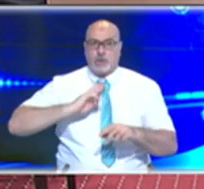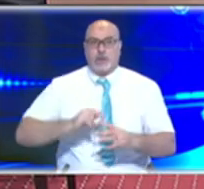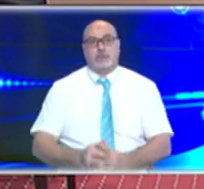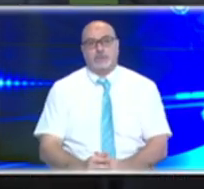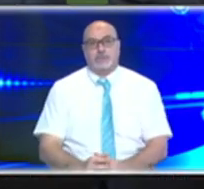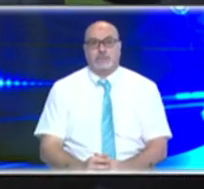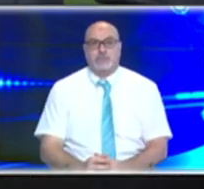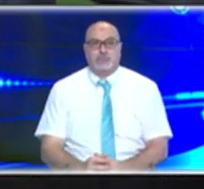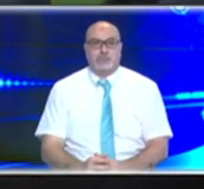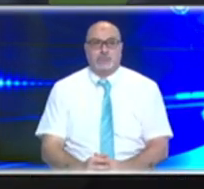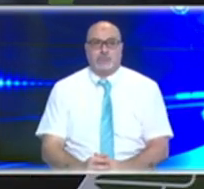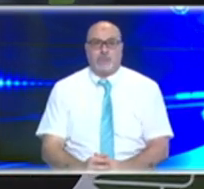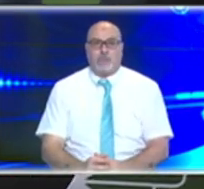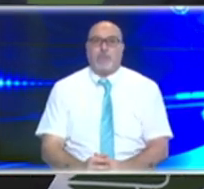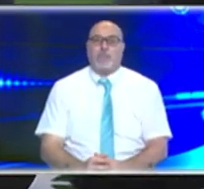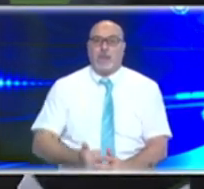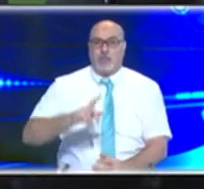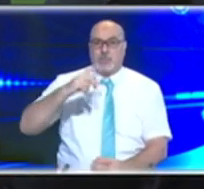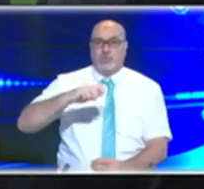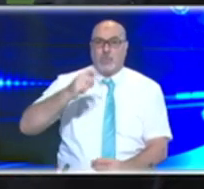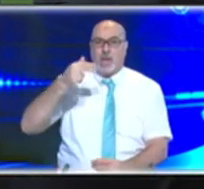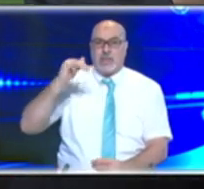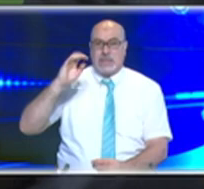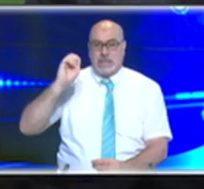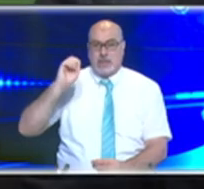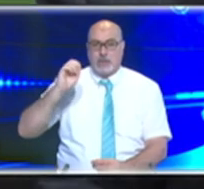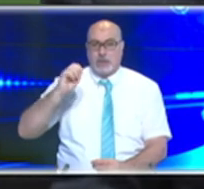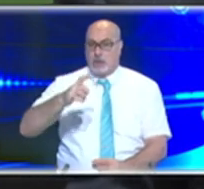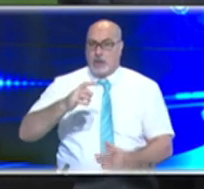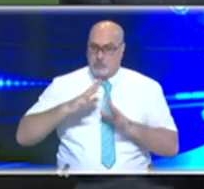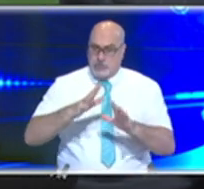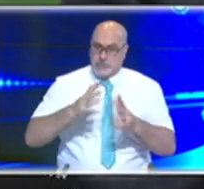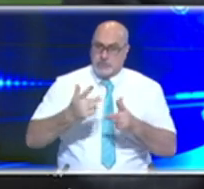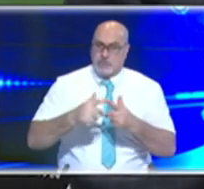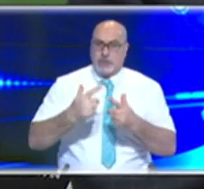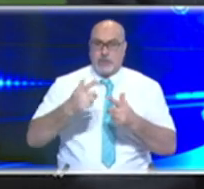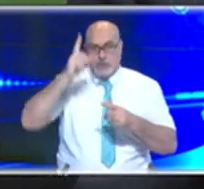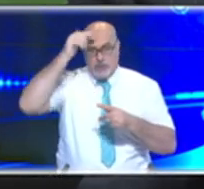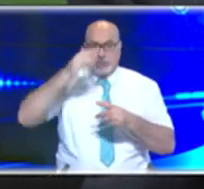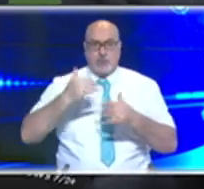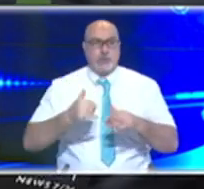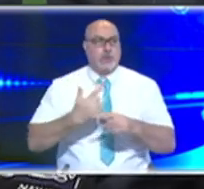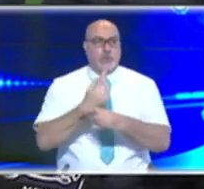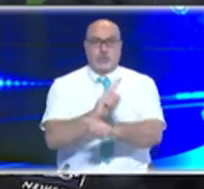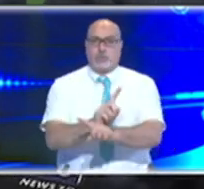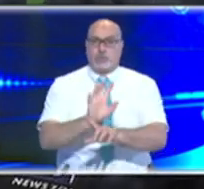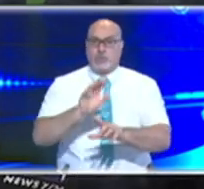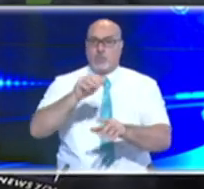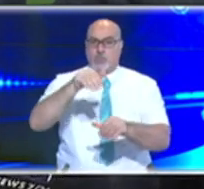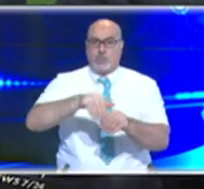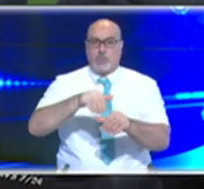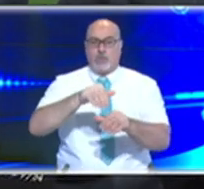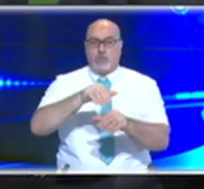للمواطن. السلطة راهي تشارك مع الدولة الجزائرية في التصدي لهذا الوباء، وبالتالي